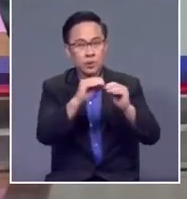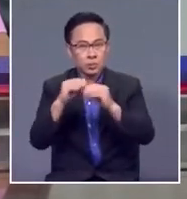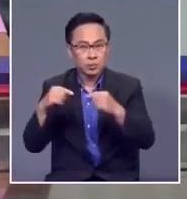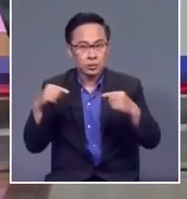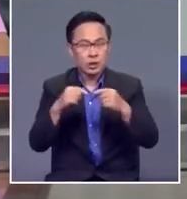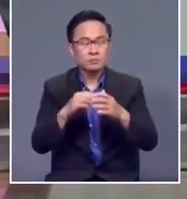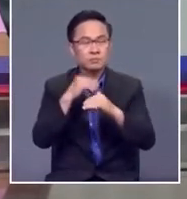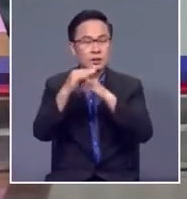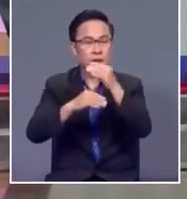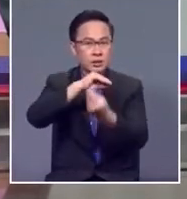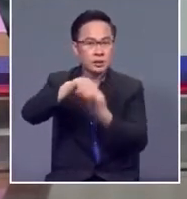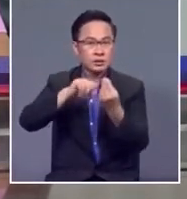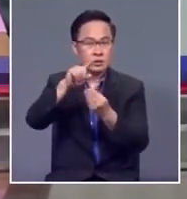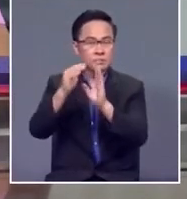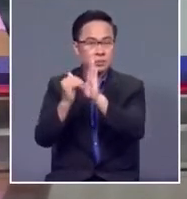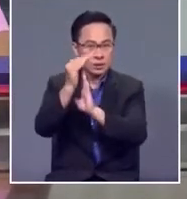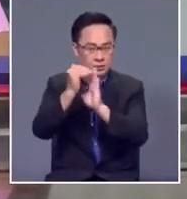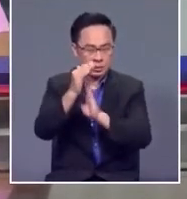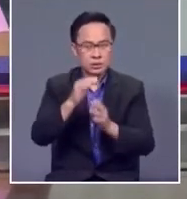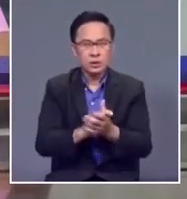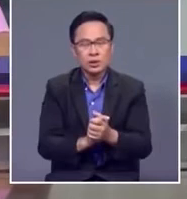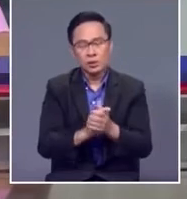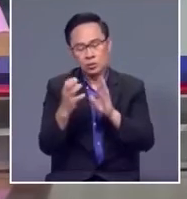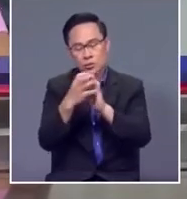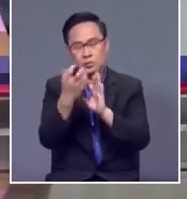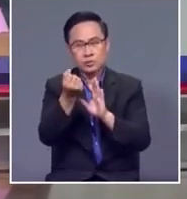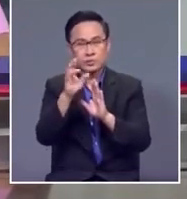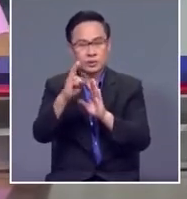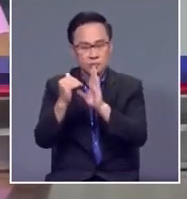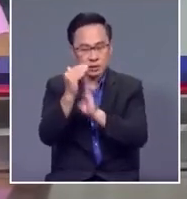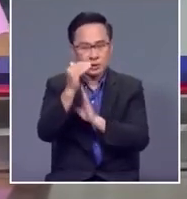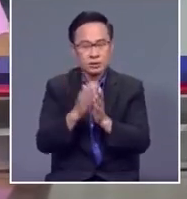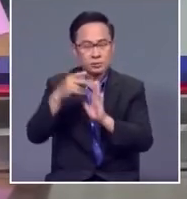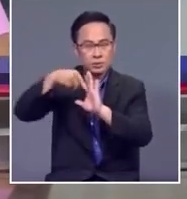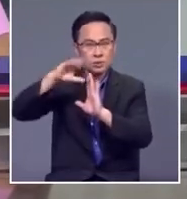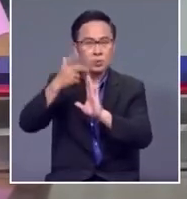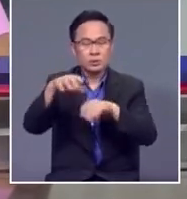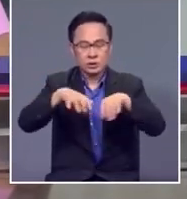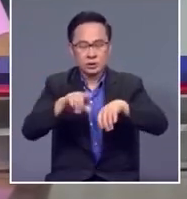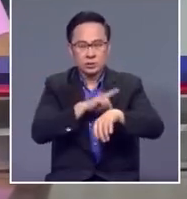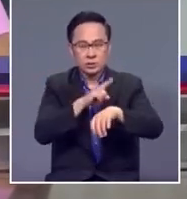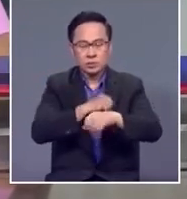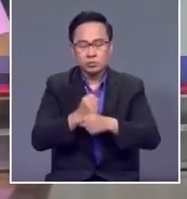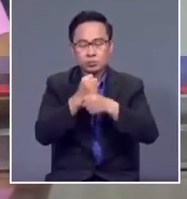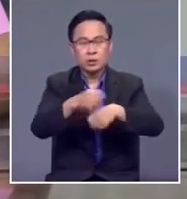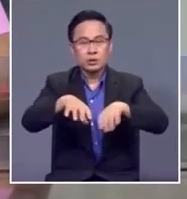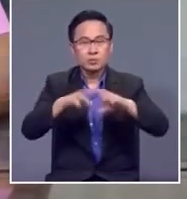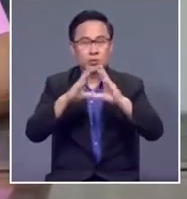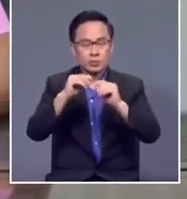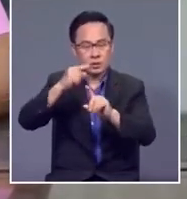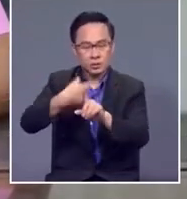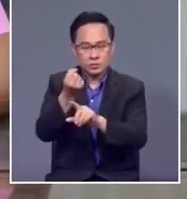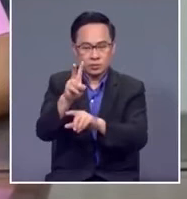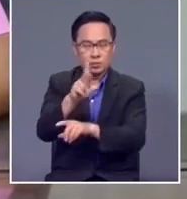าเศรษฐกิจภาคเหนือนะครับ17จังหวัดภาคเหนือนะครับที่จังหวัดพิษณุโลกในวันจันทร์ที่ 25ธันวาคมศก